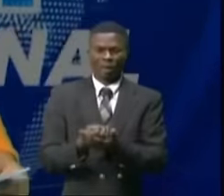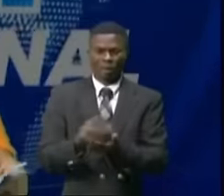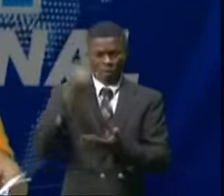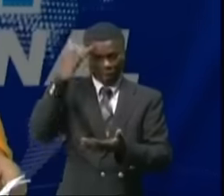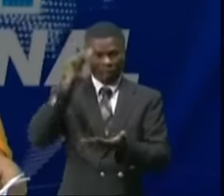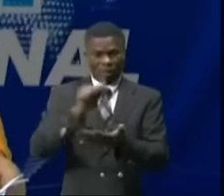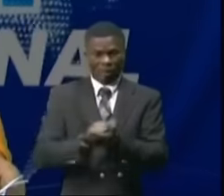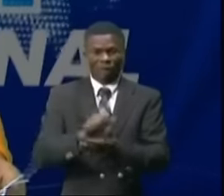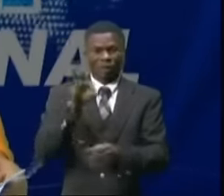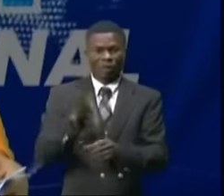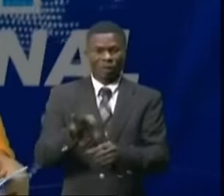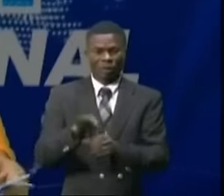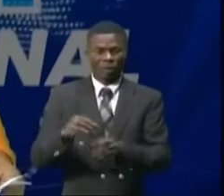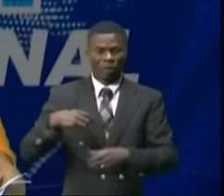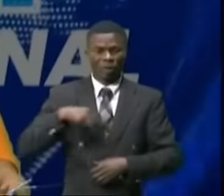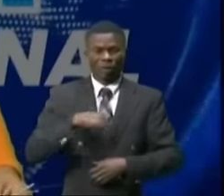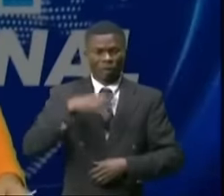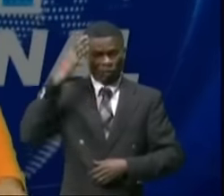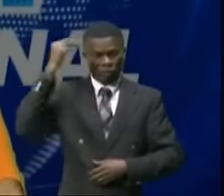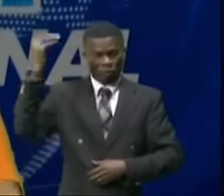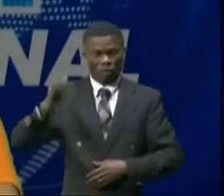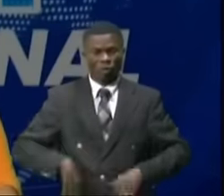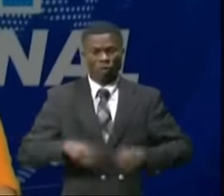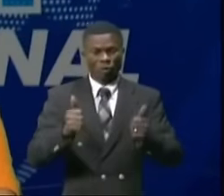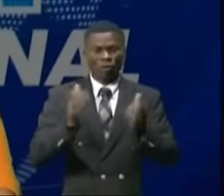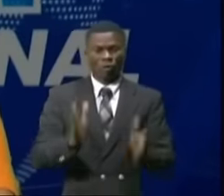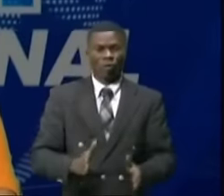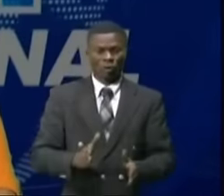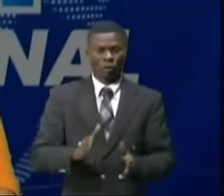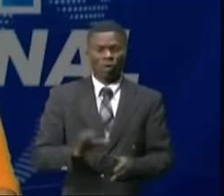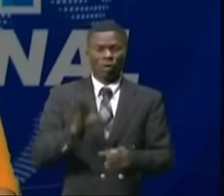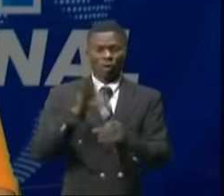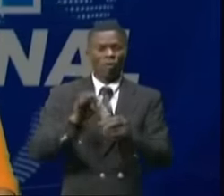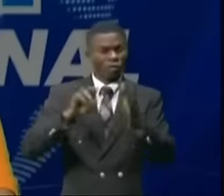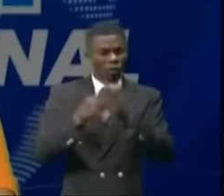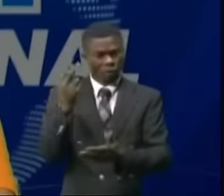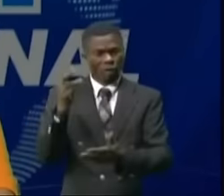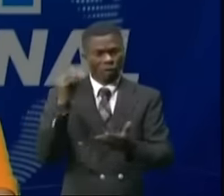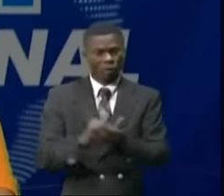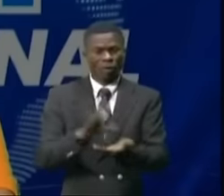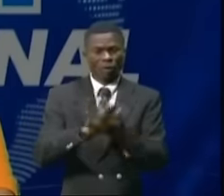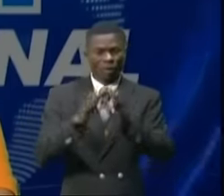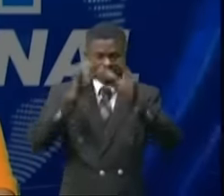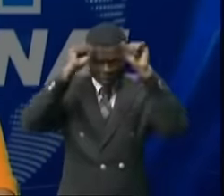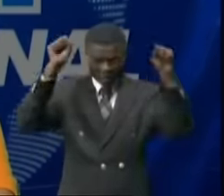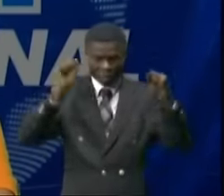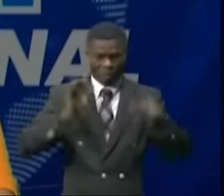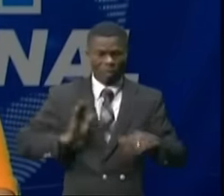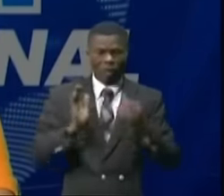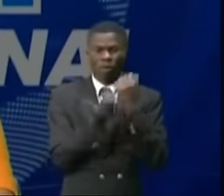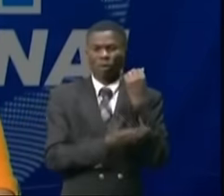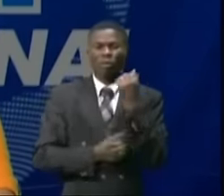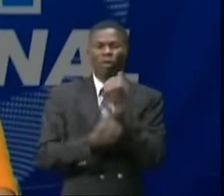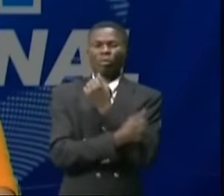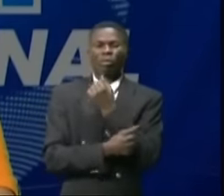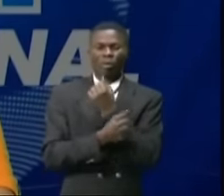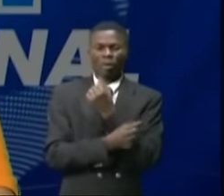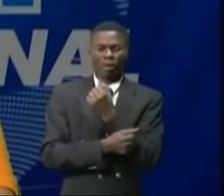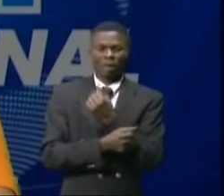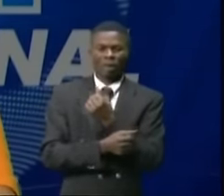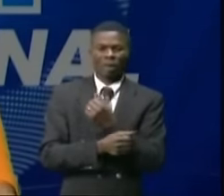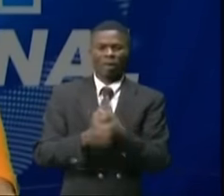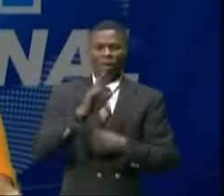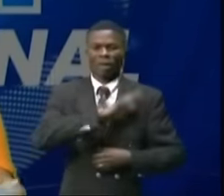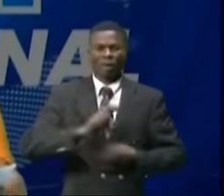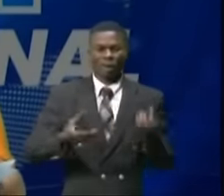contexte électoral, nous espérons vivement votre réélection à la tête de notre beau et grand pays